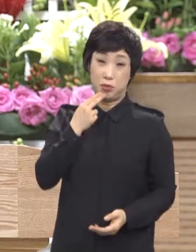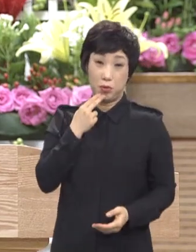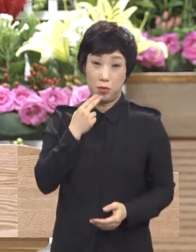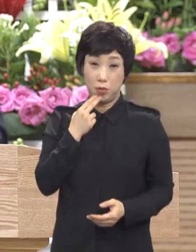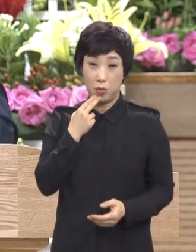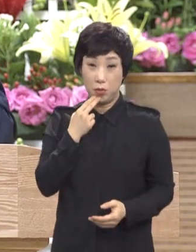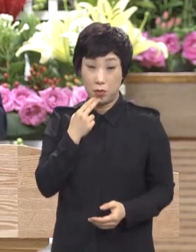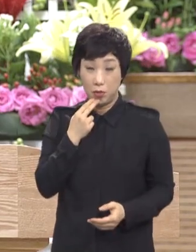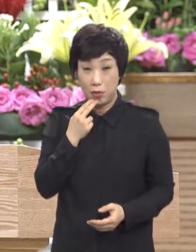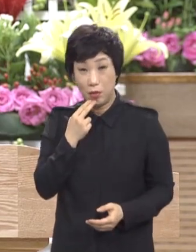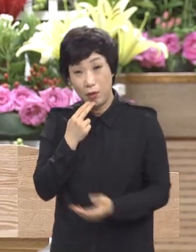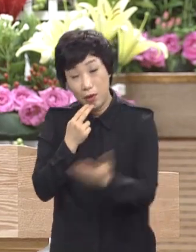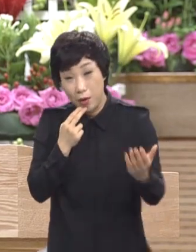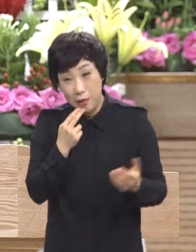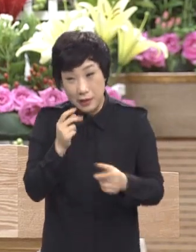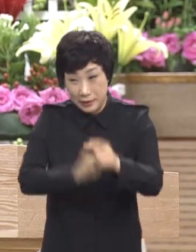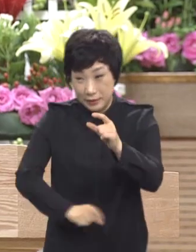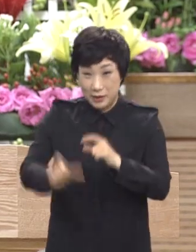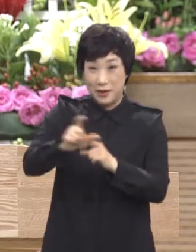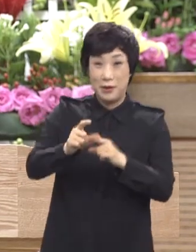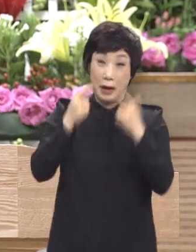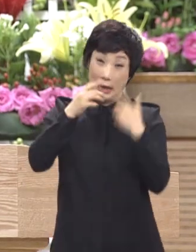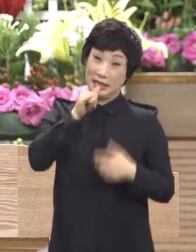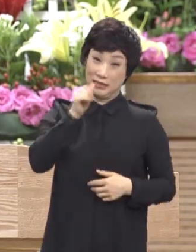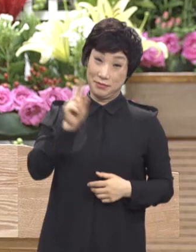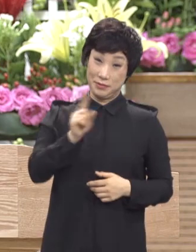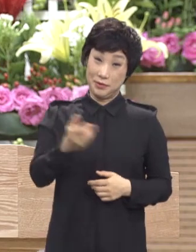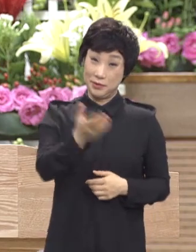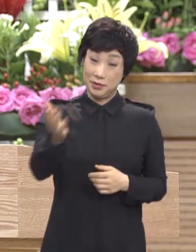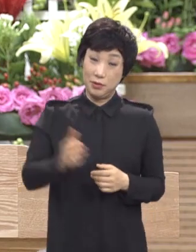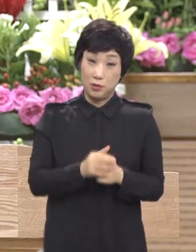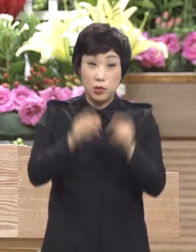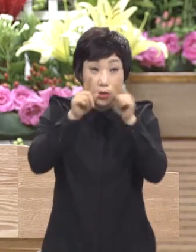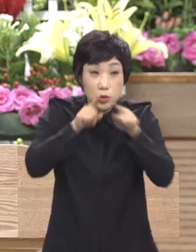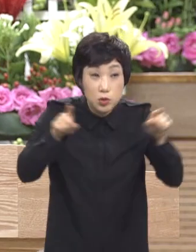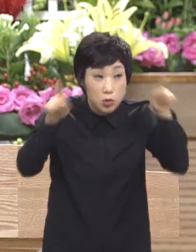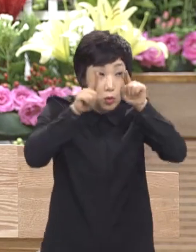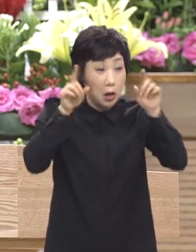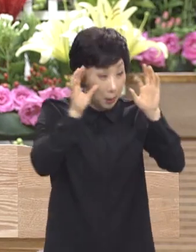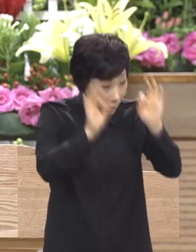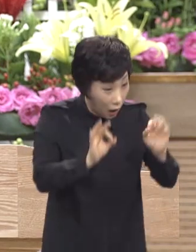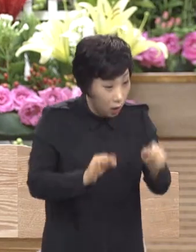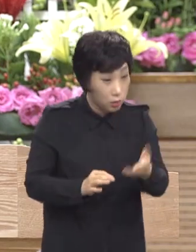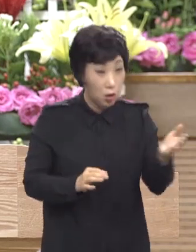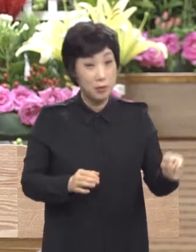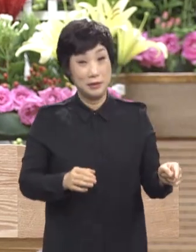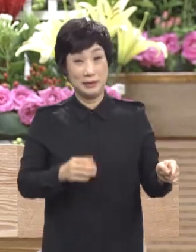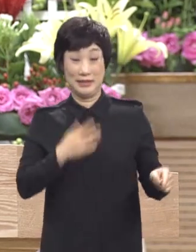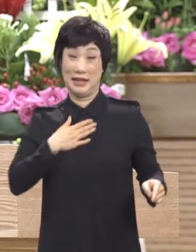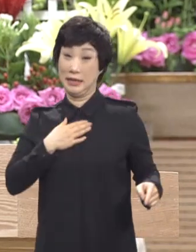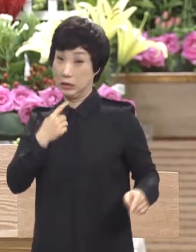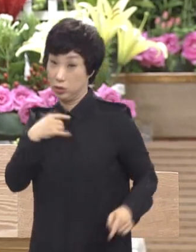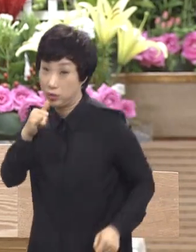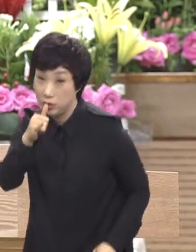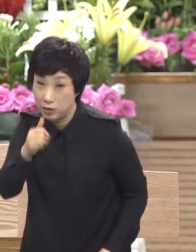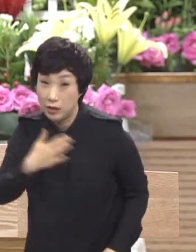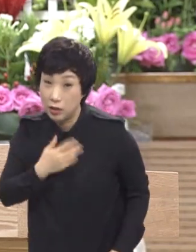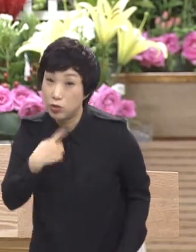않는다. 더 확실한 것은 지옥에 보면 이건 나의 경험이요.